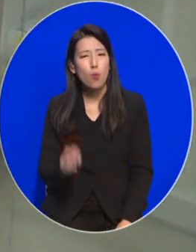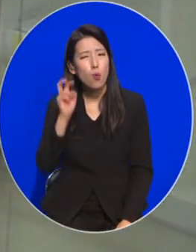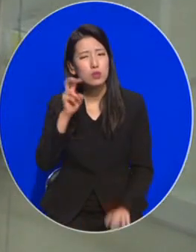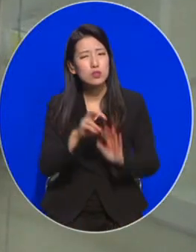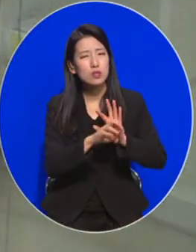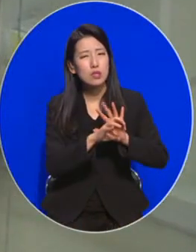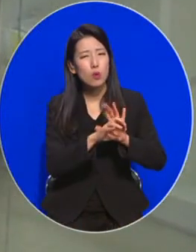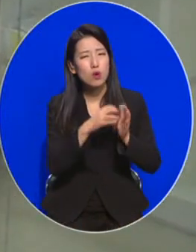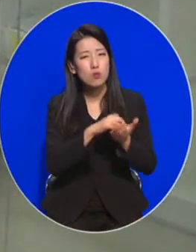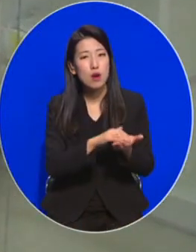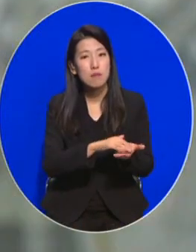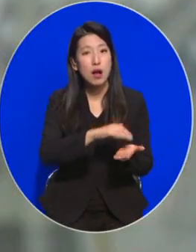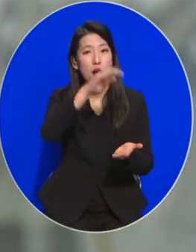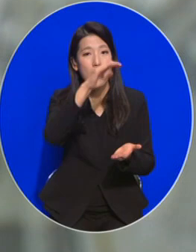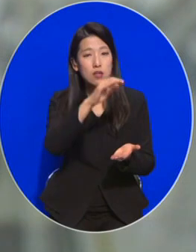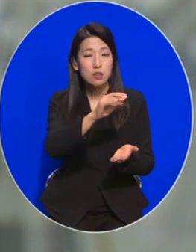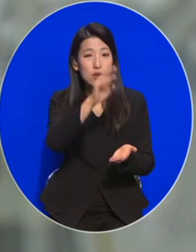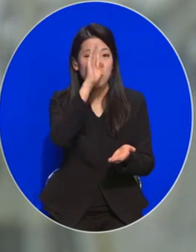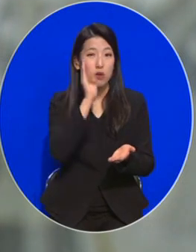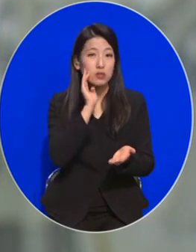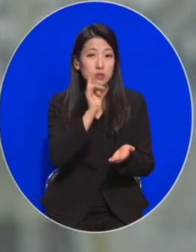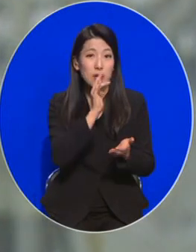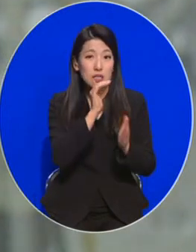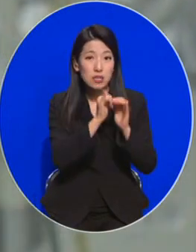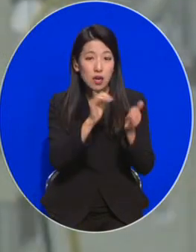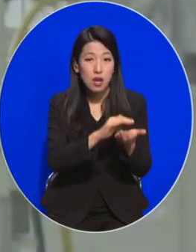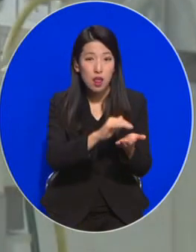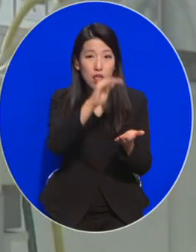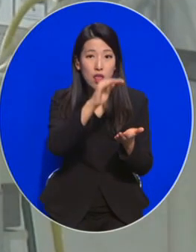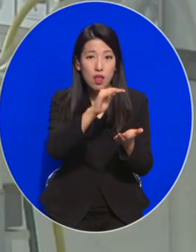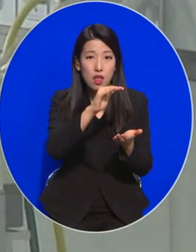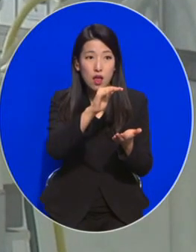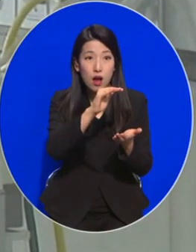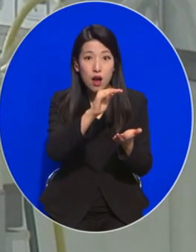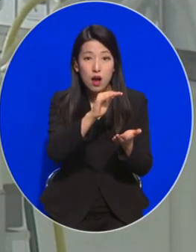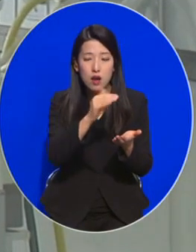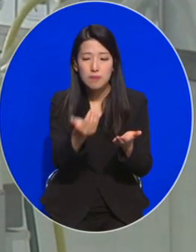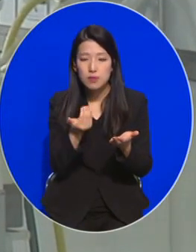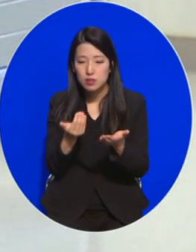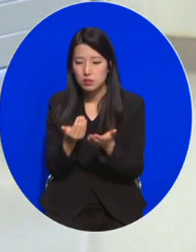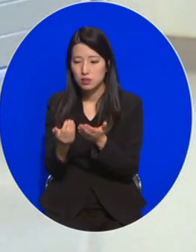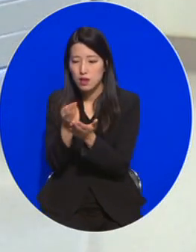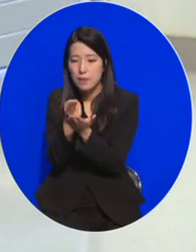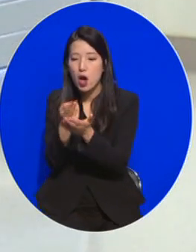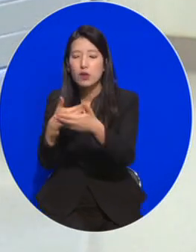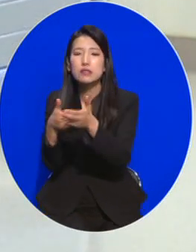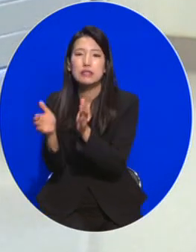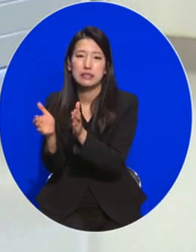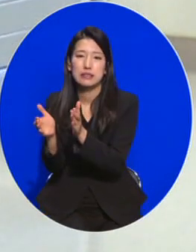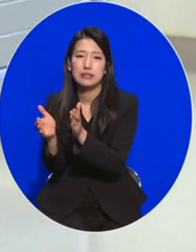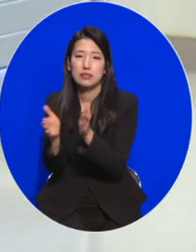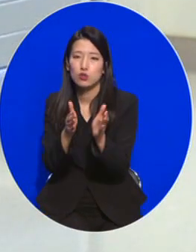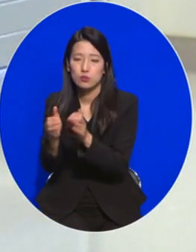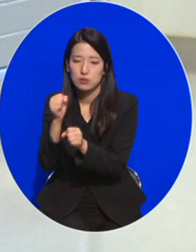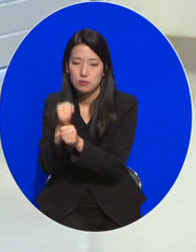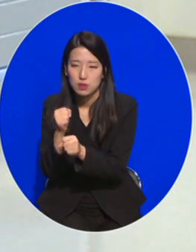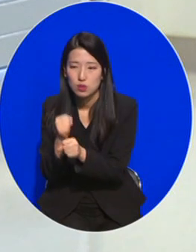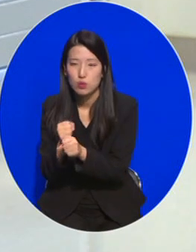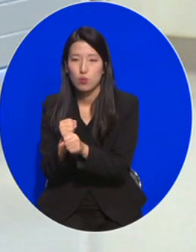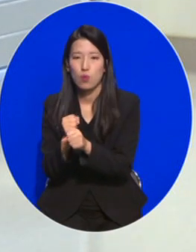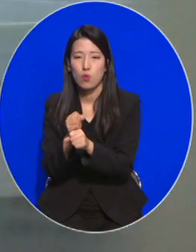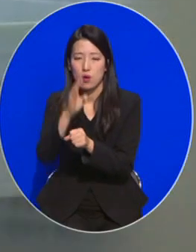발생하지 않도록 생활 지로 센터 와 감염병 전담 병원 중환자 치료 병상을 지자체의 의료계와